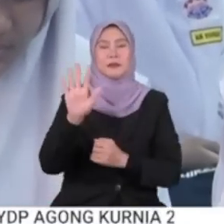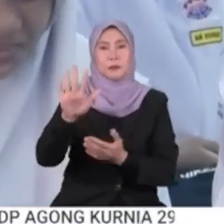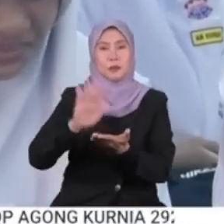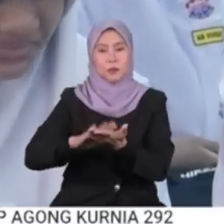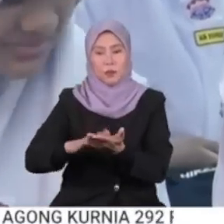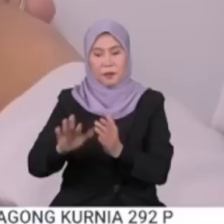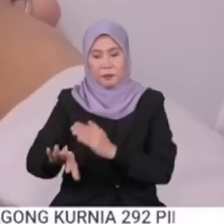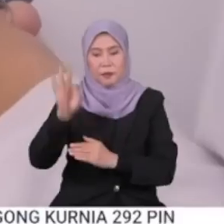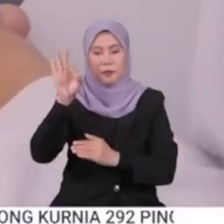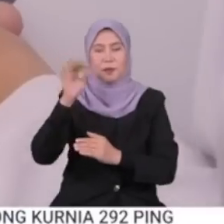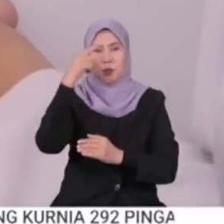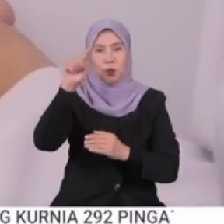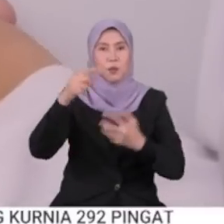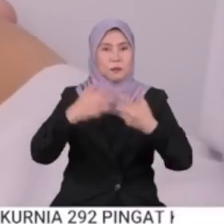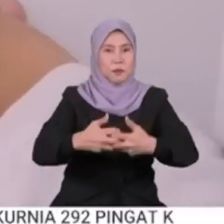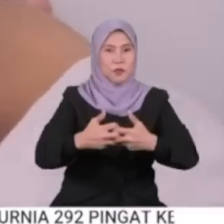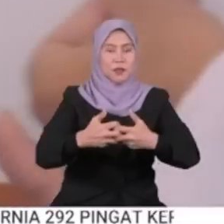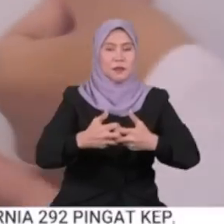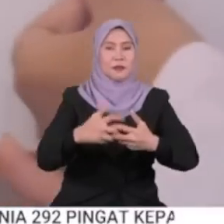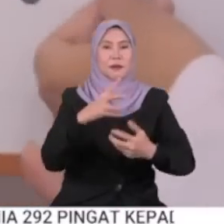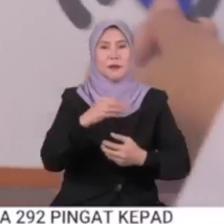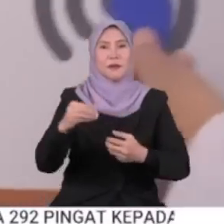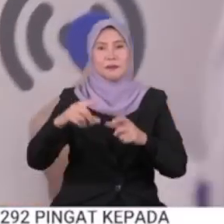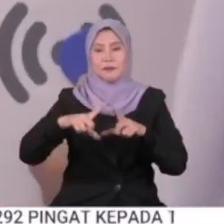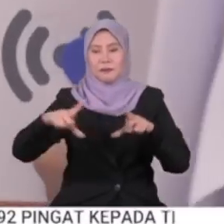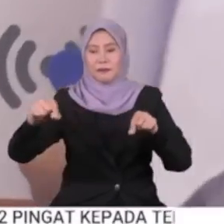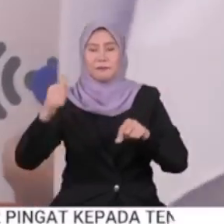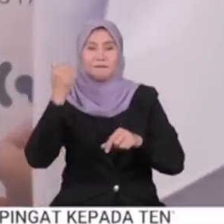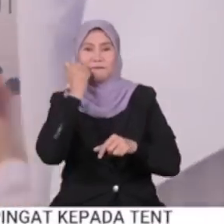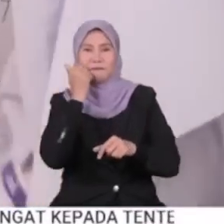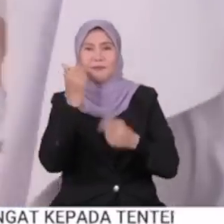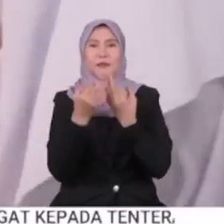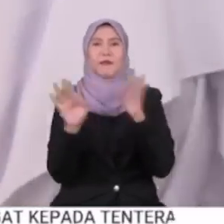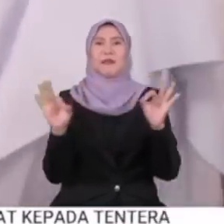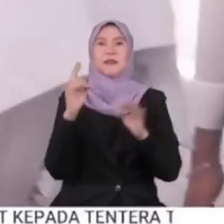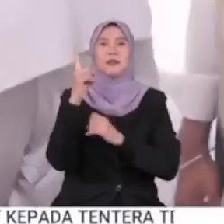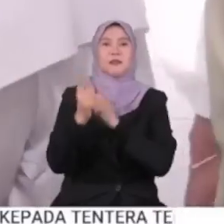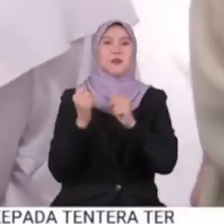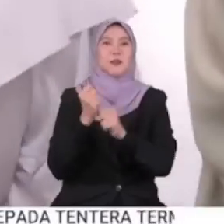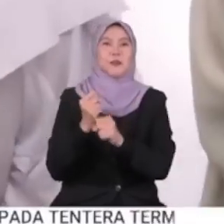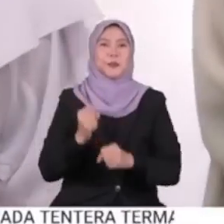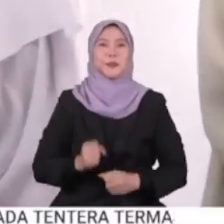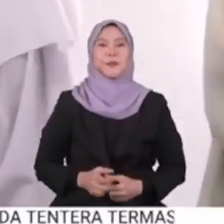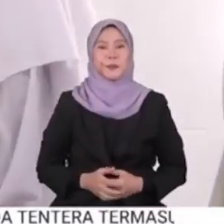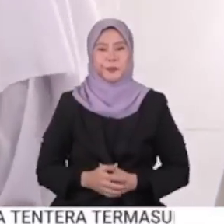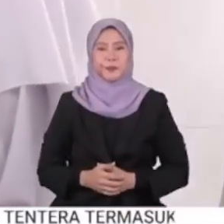telah dipilih menerima seunit mesin layan diri dan bekalan tuala wanita secara percuma selama setahun.